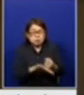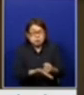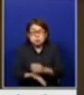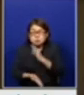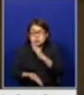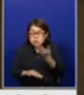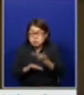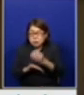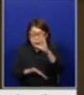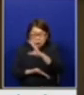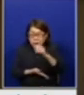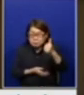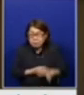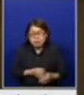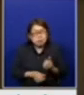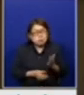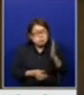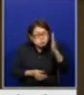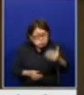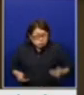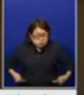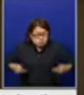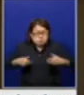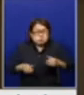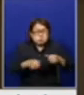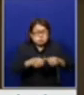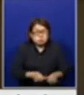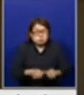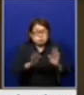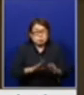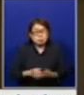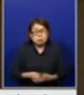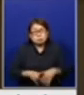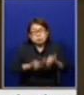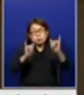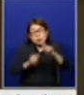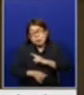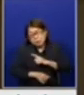จะปล่อยให้เขาฆ่าตัวตายพร้อมๆกันเลยครับท่าน